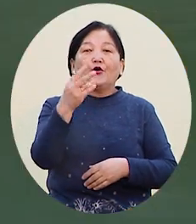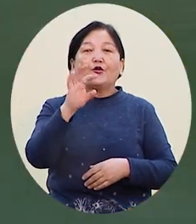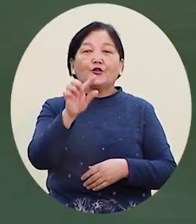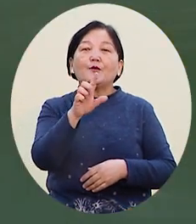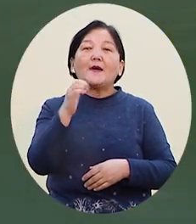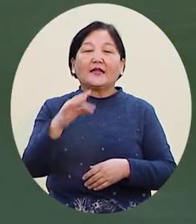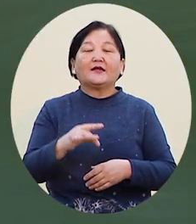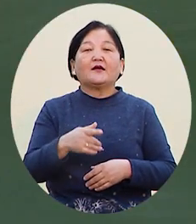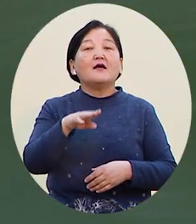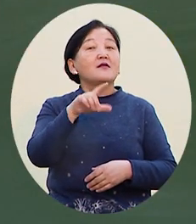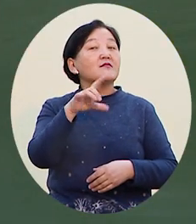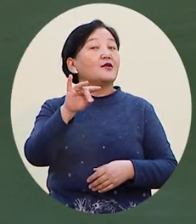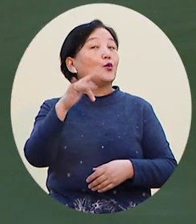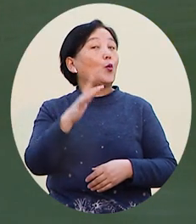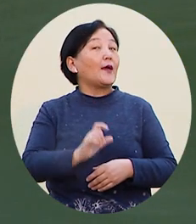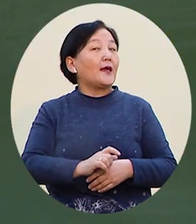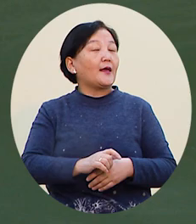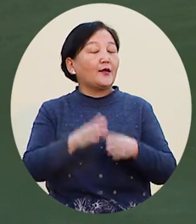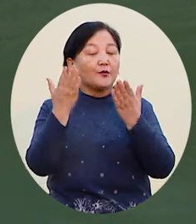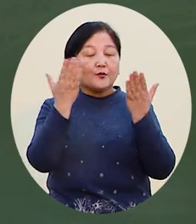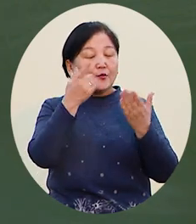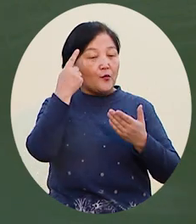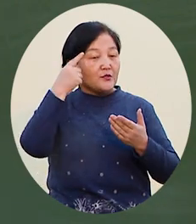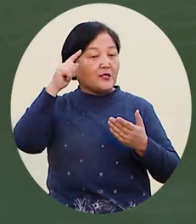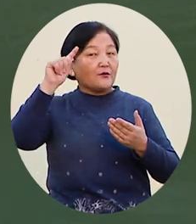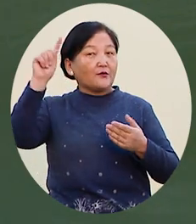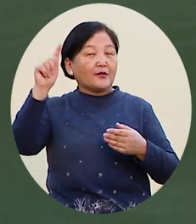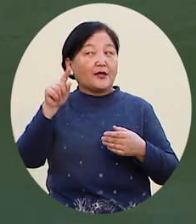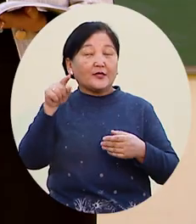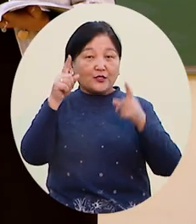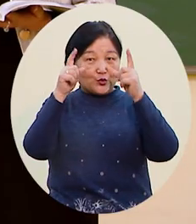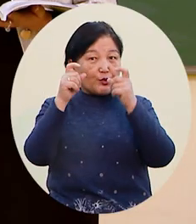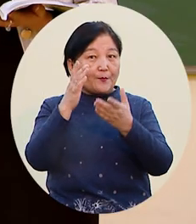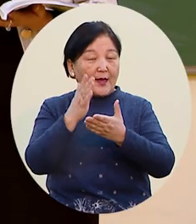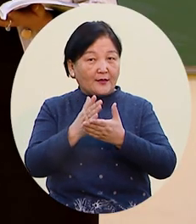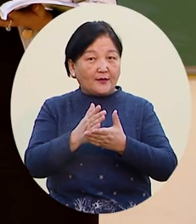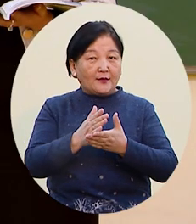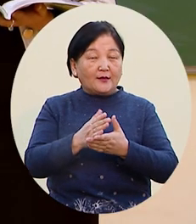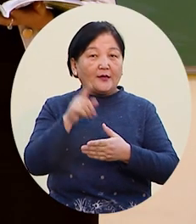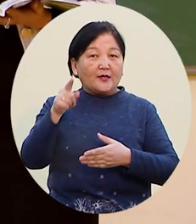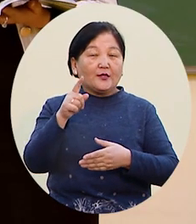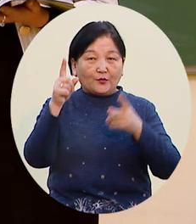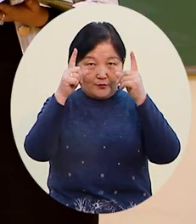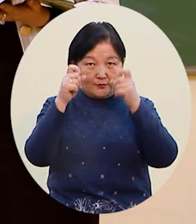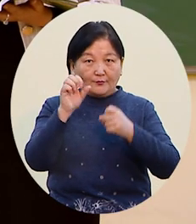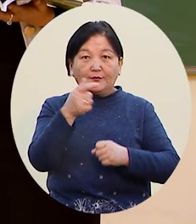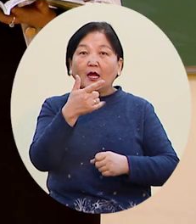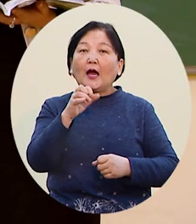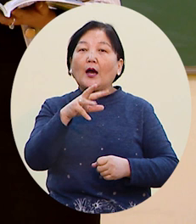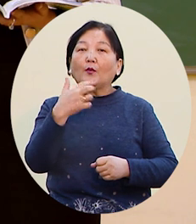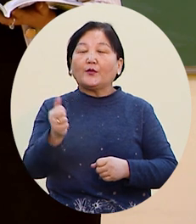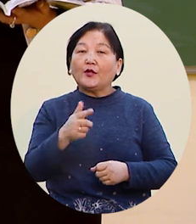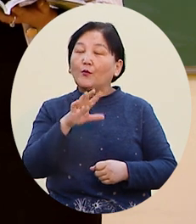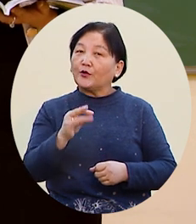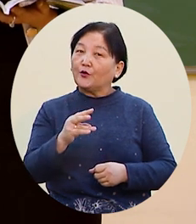дотроо хэрэгцүүлээд таамаглаарай. За энд нэг юм зураг байна. За энэ зургийн агуулга болон